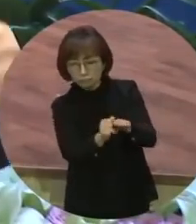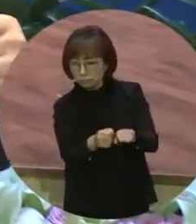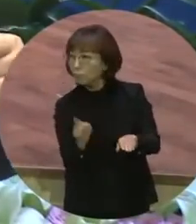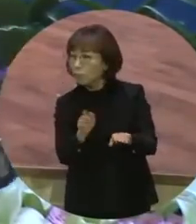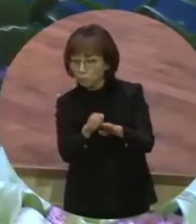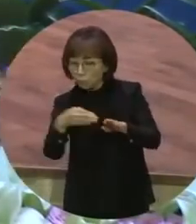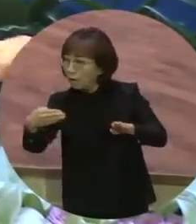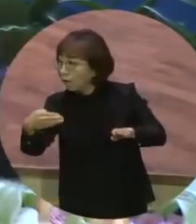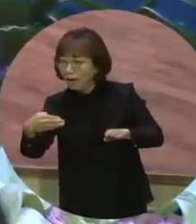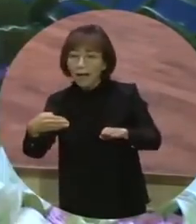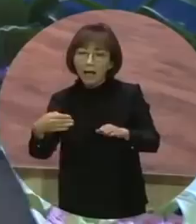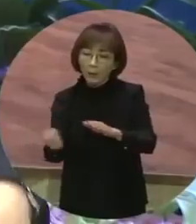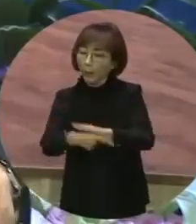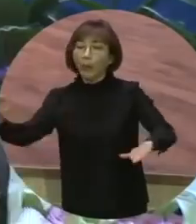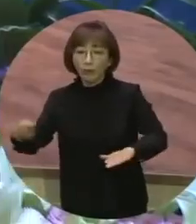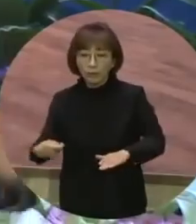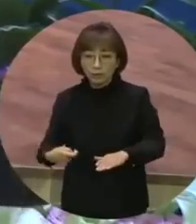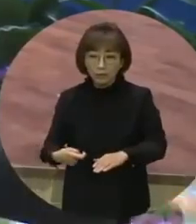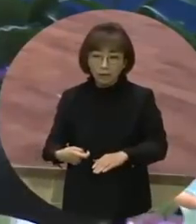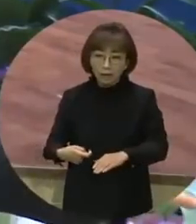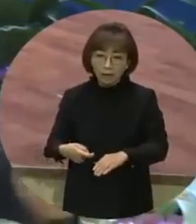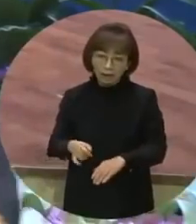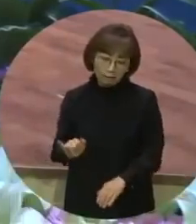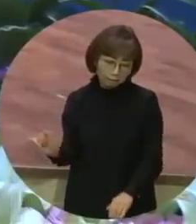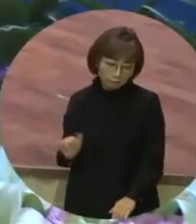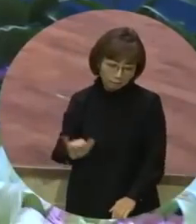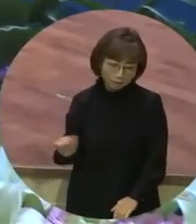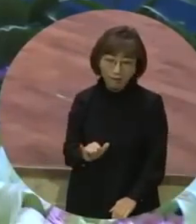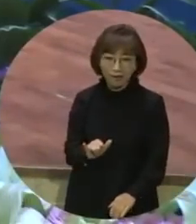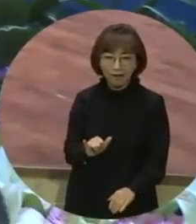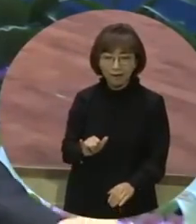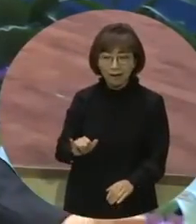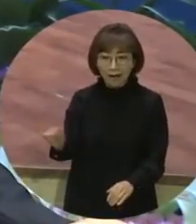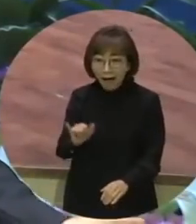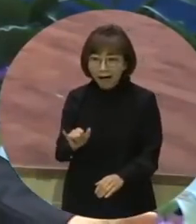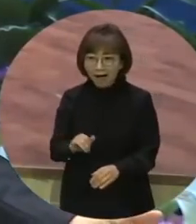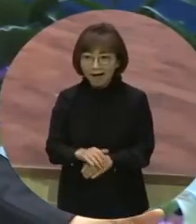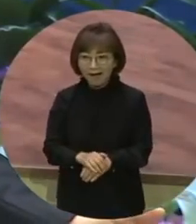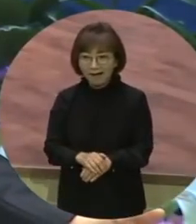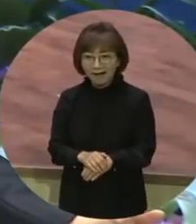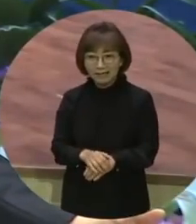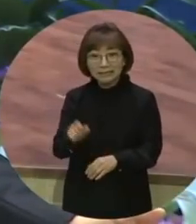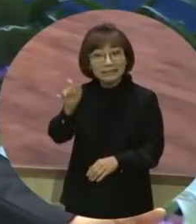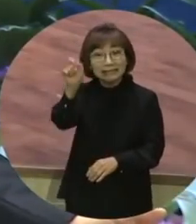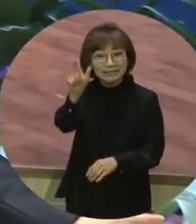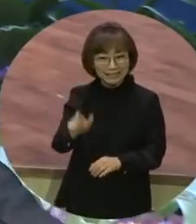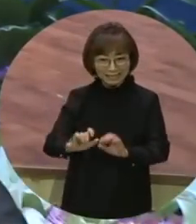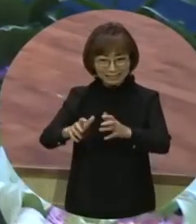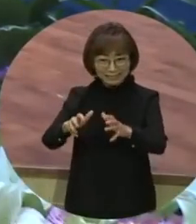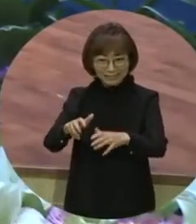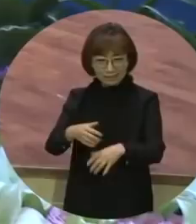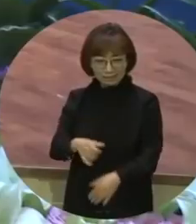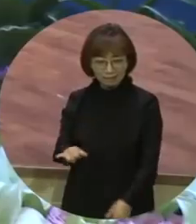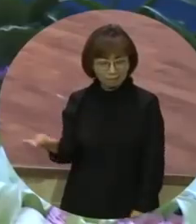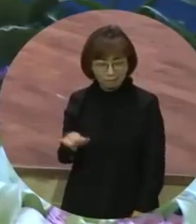전자차를, 전자 넣어가지고 하는 게 다 와. 얼마나 서리꾼이 많은지. 눈 뻗쳐가면 없어져 버렸거든요.